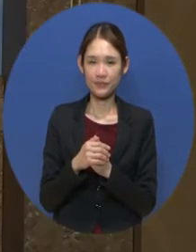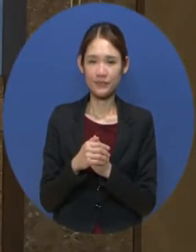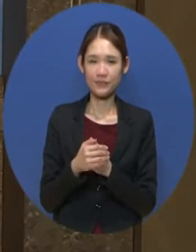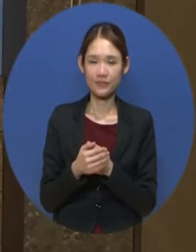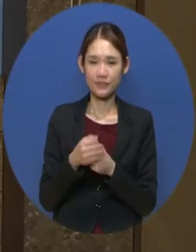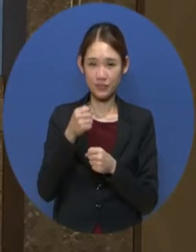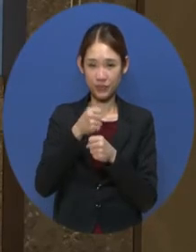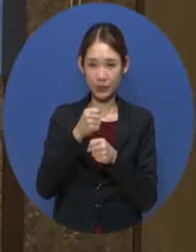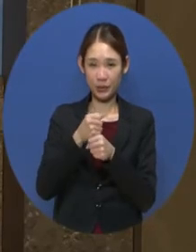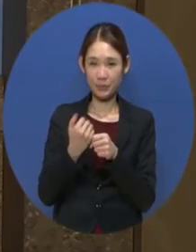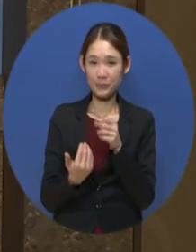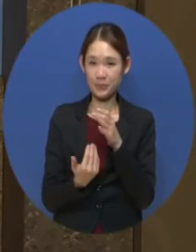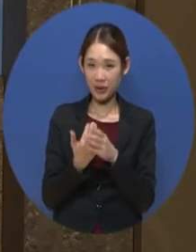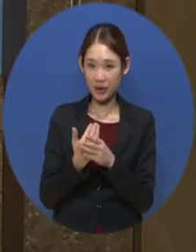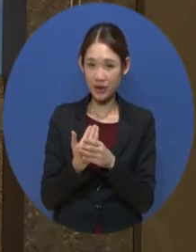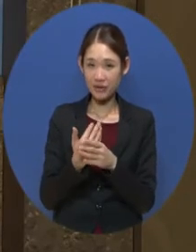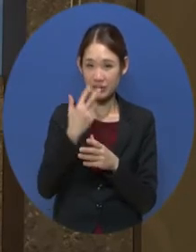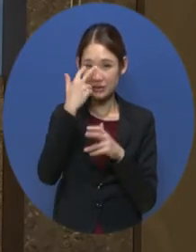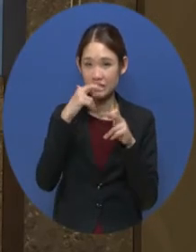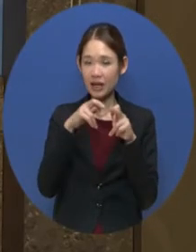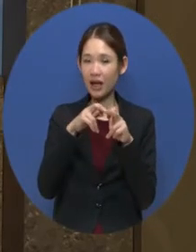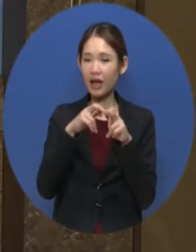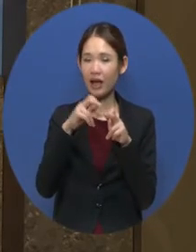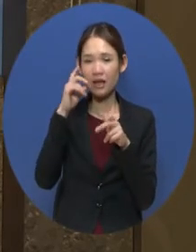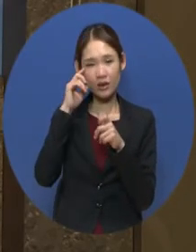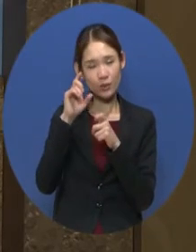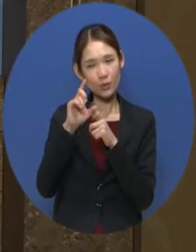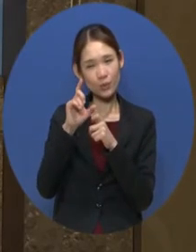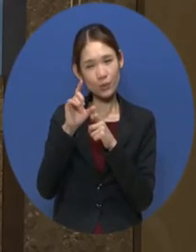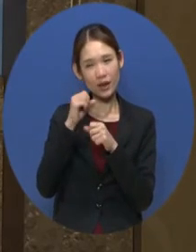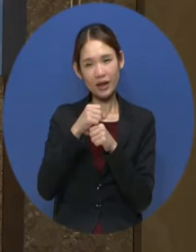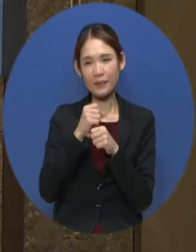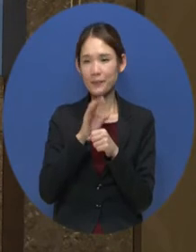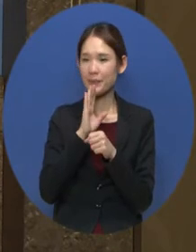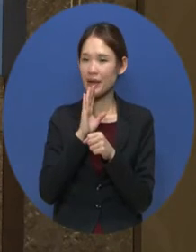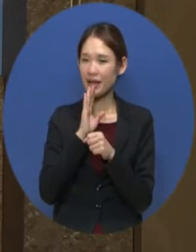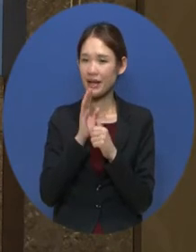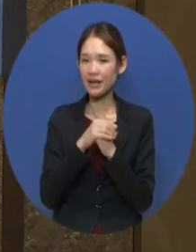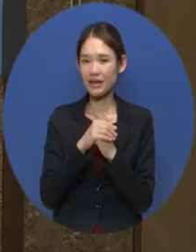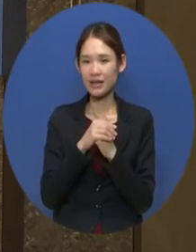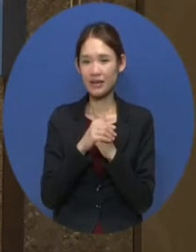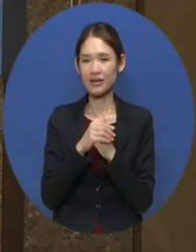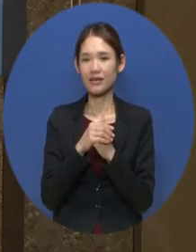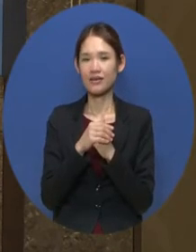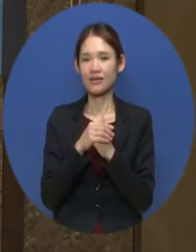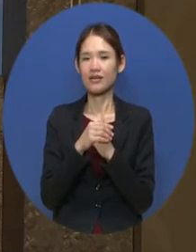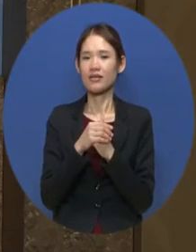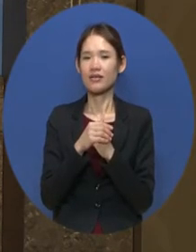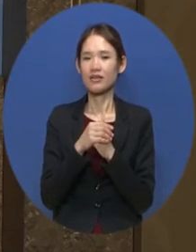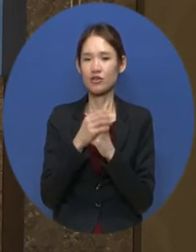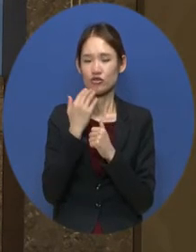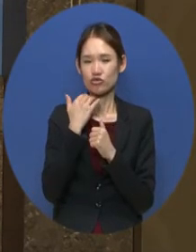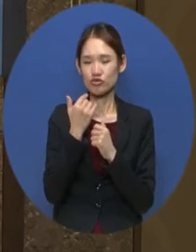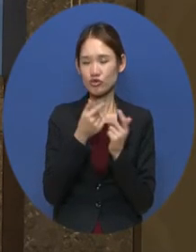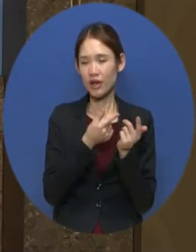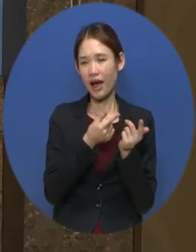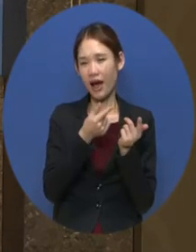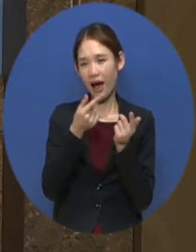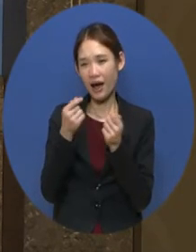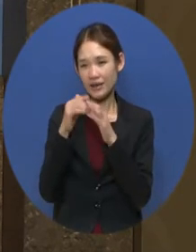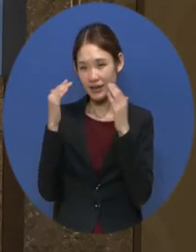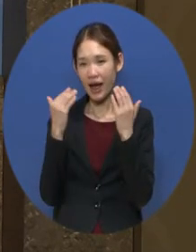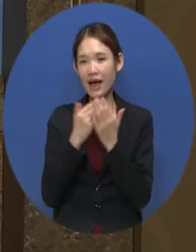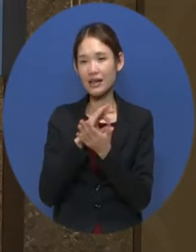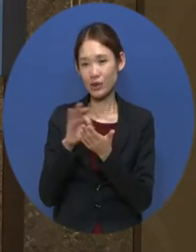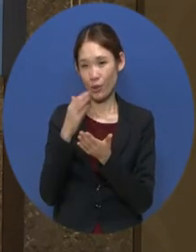실로암 헬스모아 어플리케이션은 네. 시각장애인을 고려해서 만들었을 뿐이지 예. 누구나 다 이용 가능하세요.